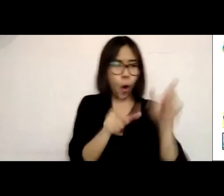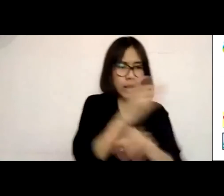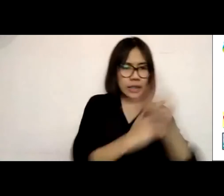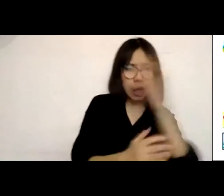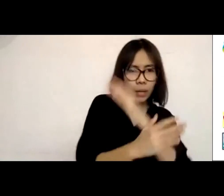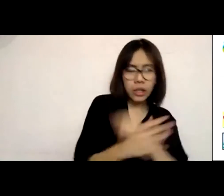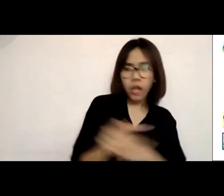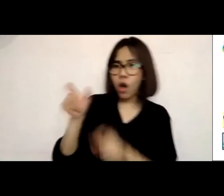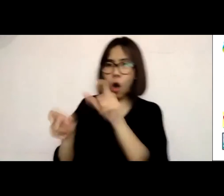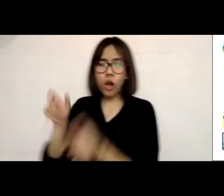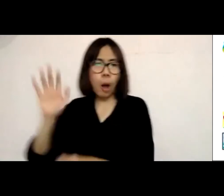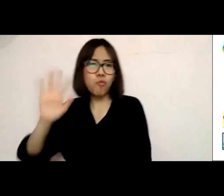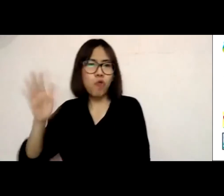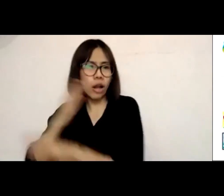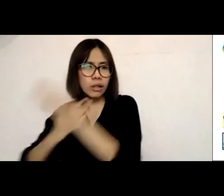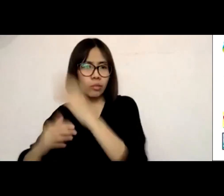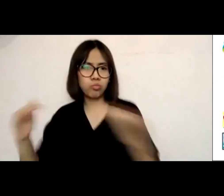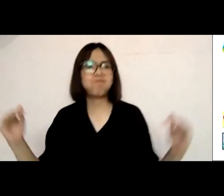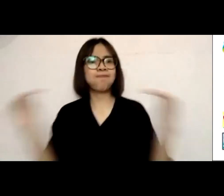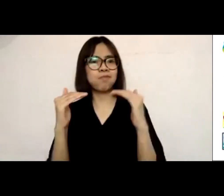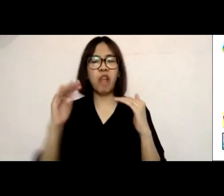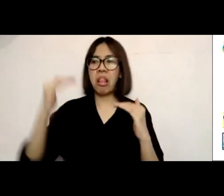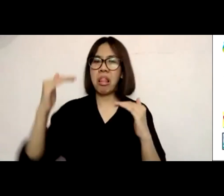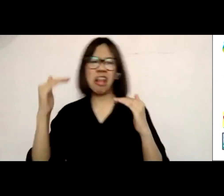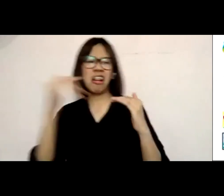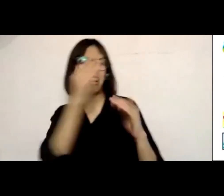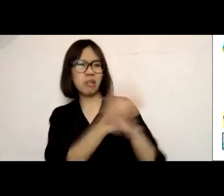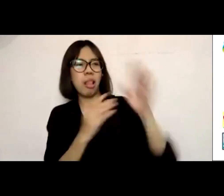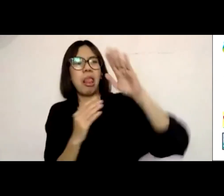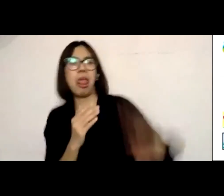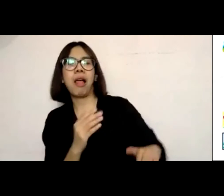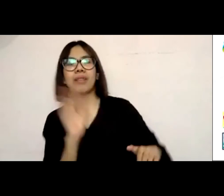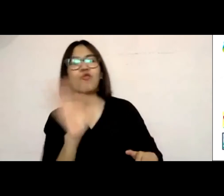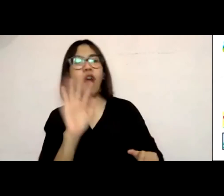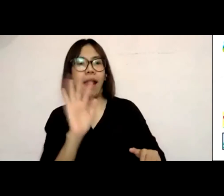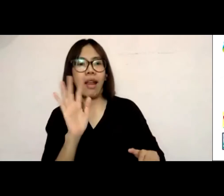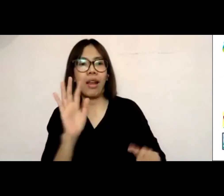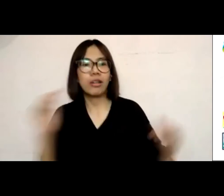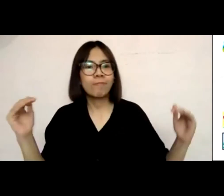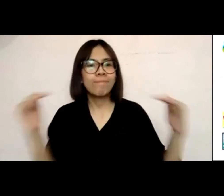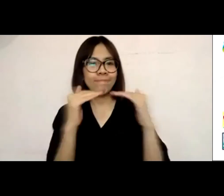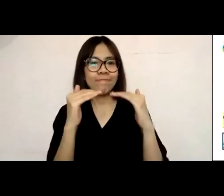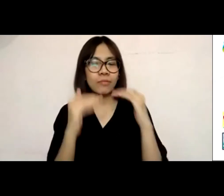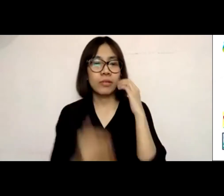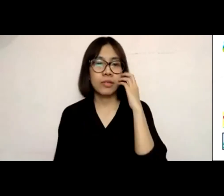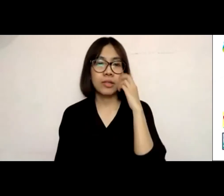adalah kualitas si calon karyawan ini atau kualitas